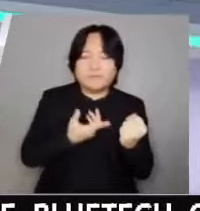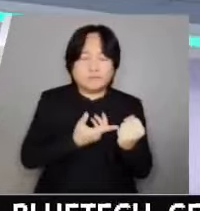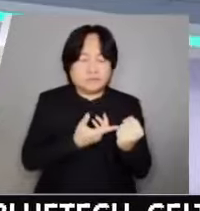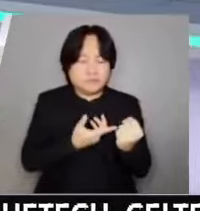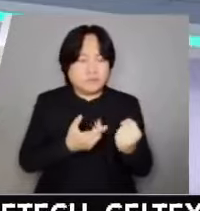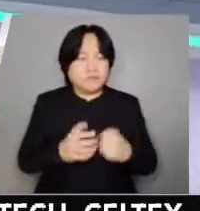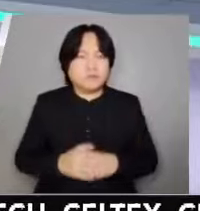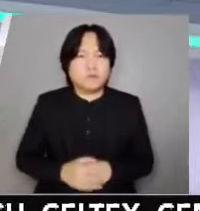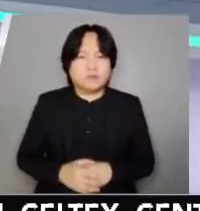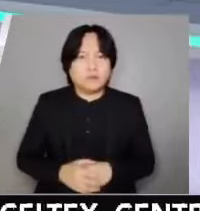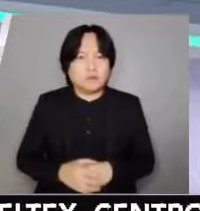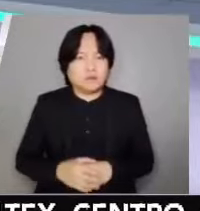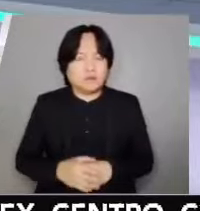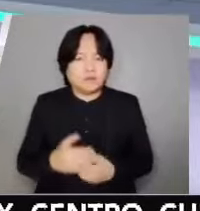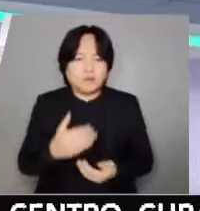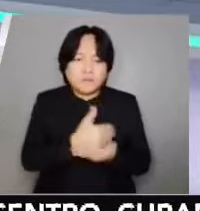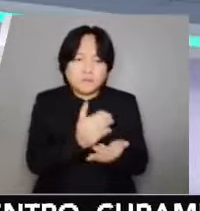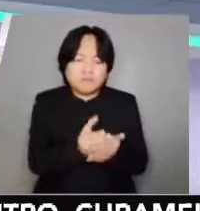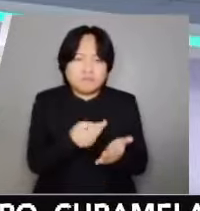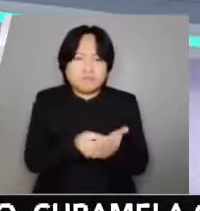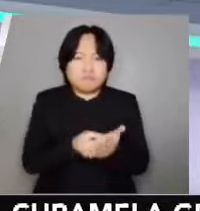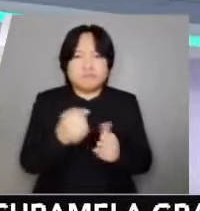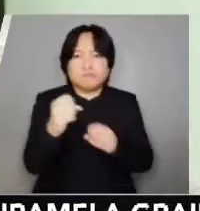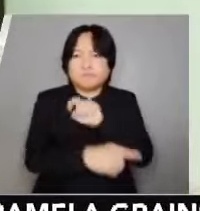iniimbestigahan. Balita hatid ni Ian Cruz.